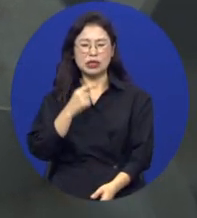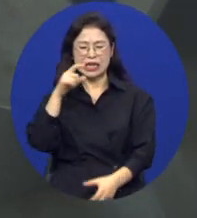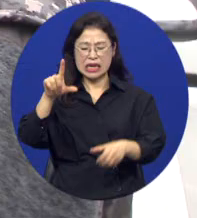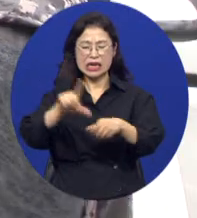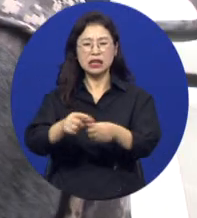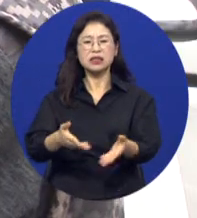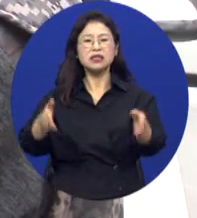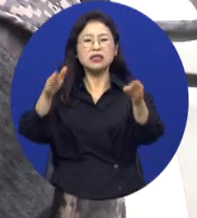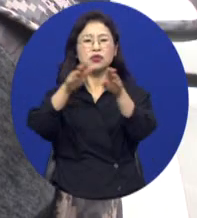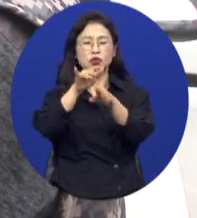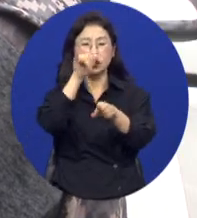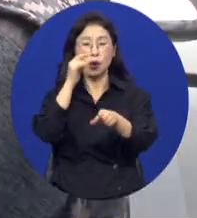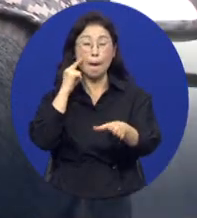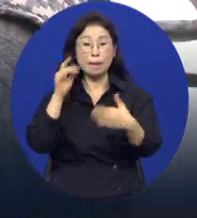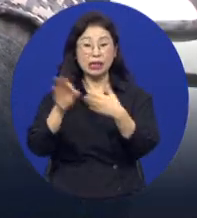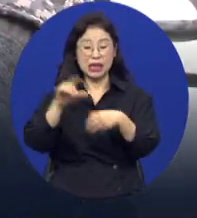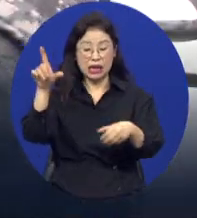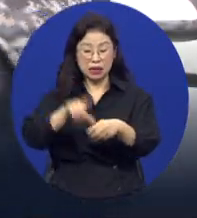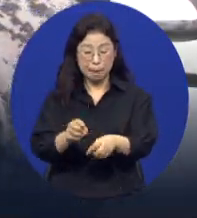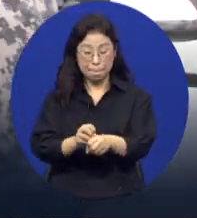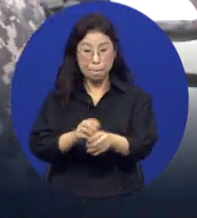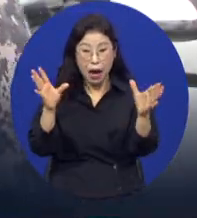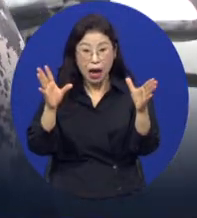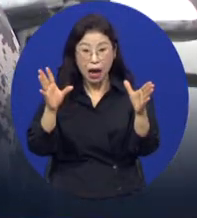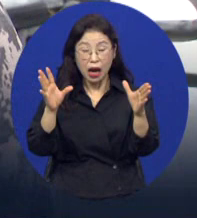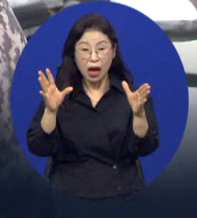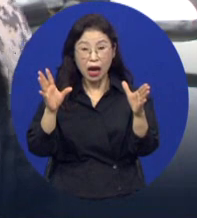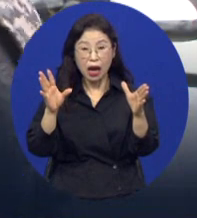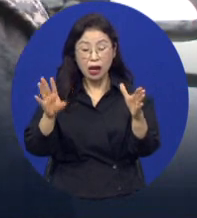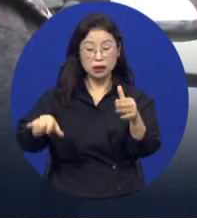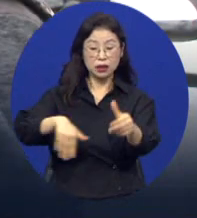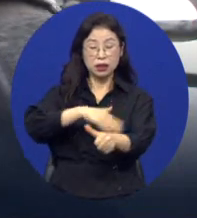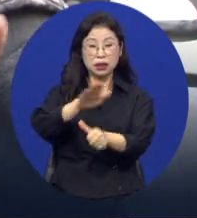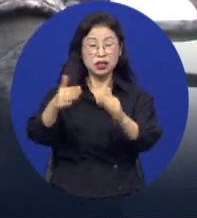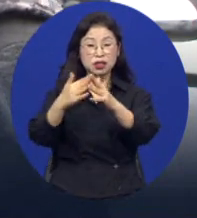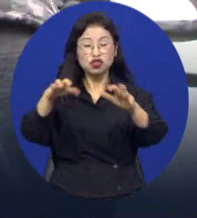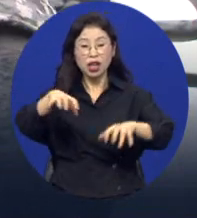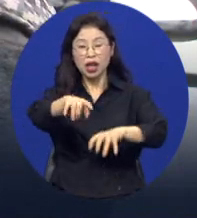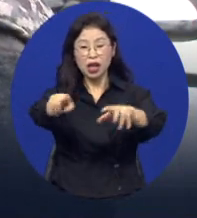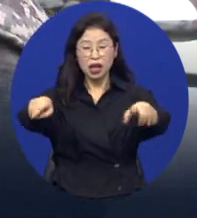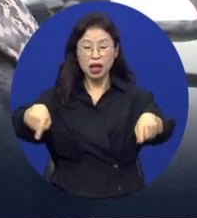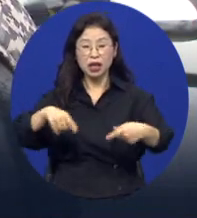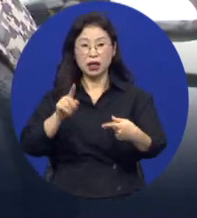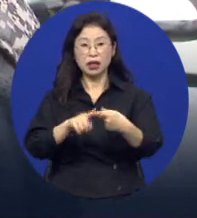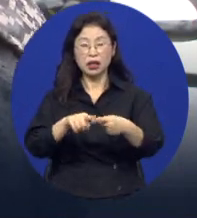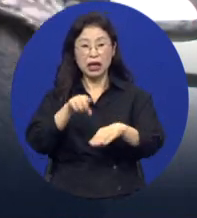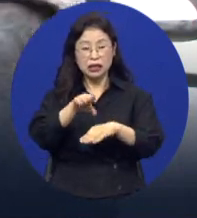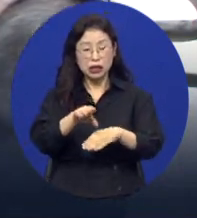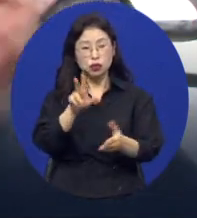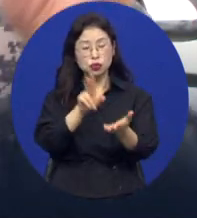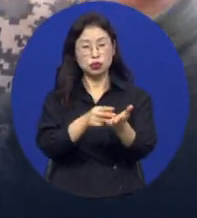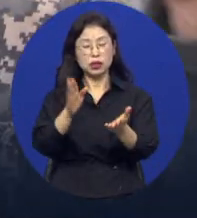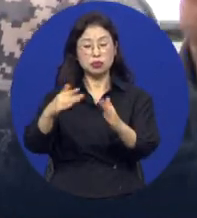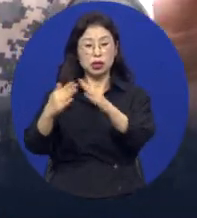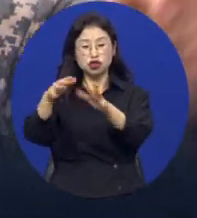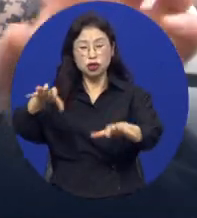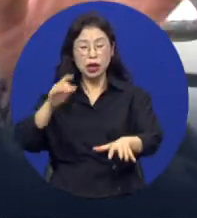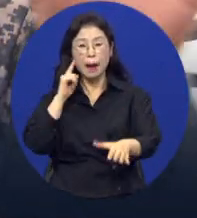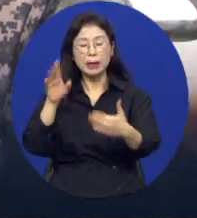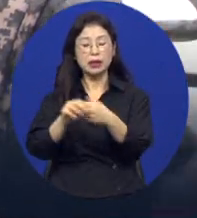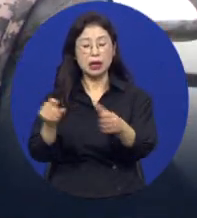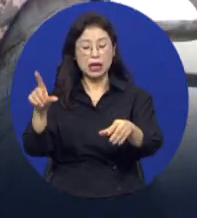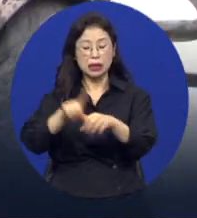발견됩니다 만약 가스통에 터졌을 경우에이 근방에 있는 주택가잖아요 차돌도 그렇지만 주택가에서